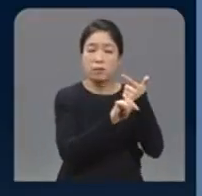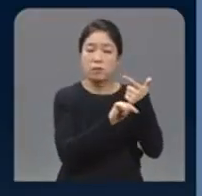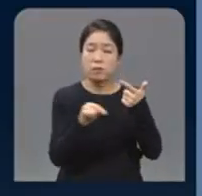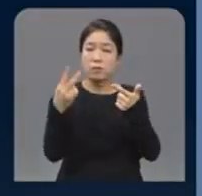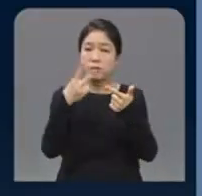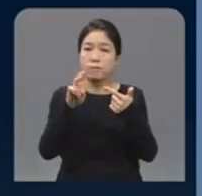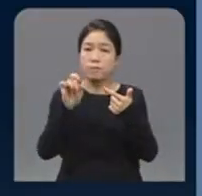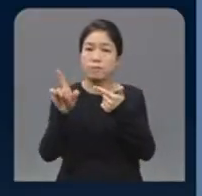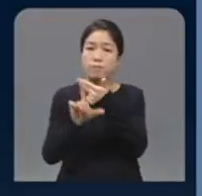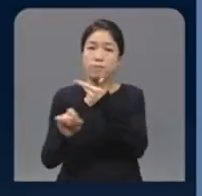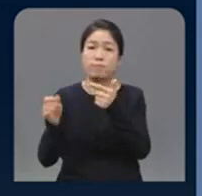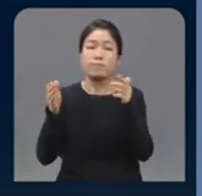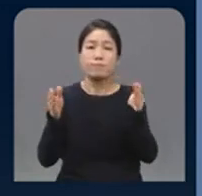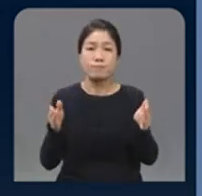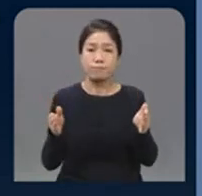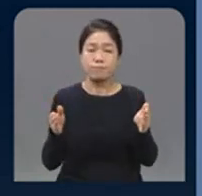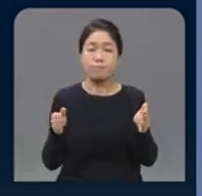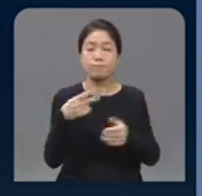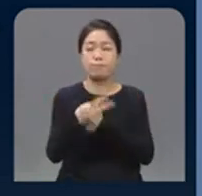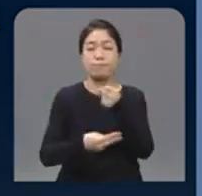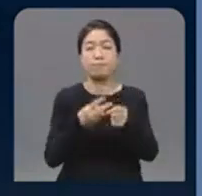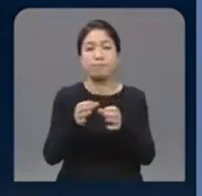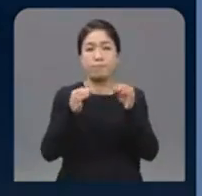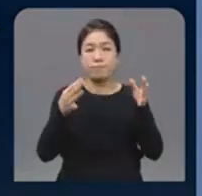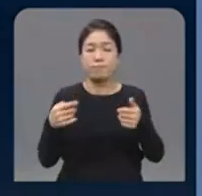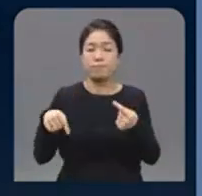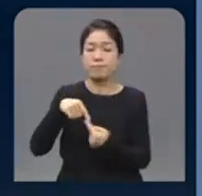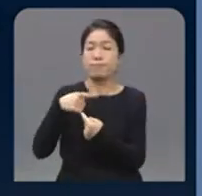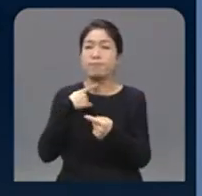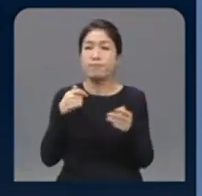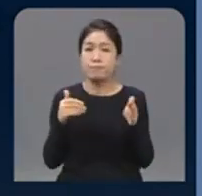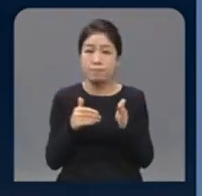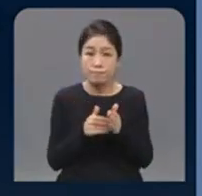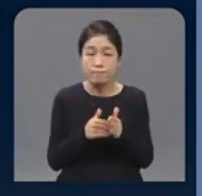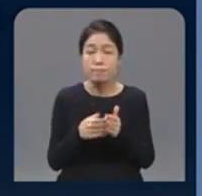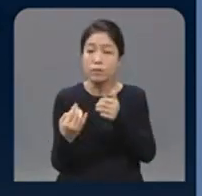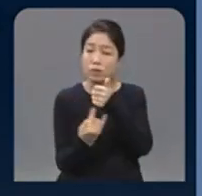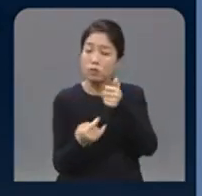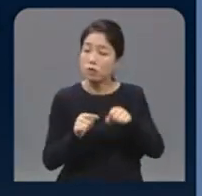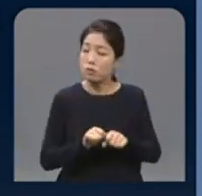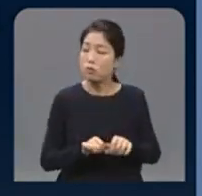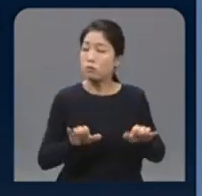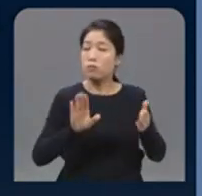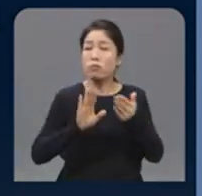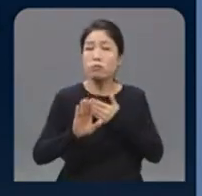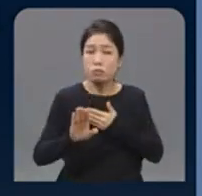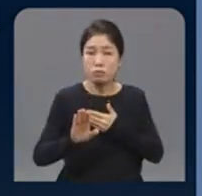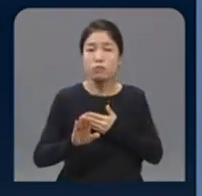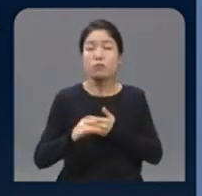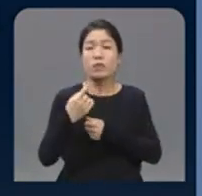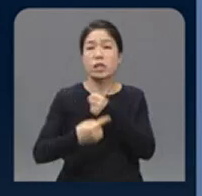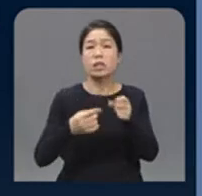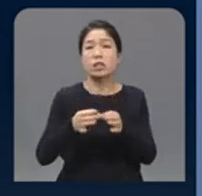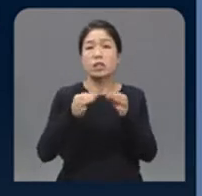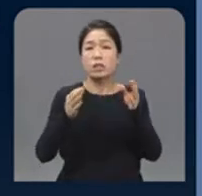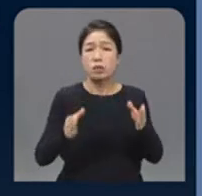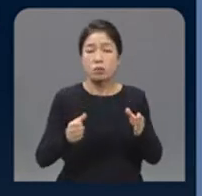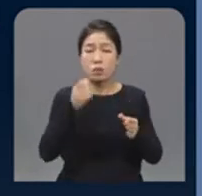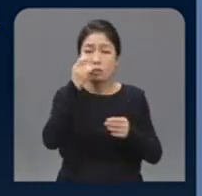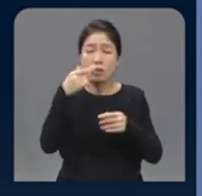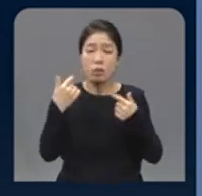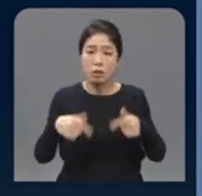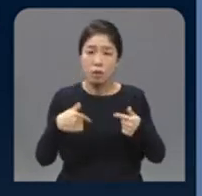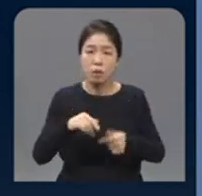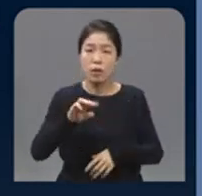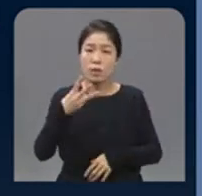6월부터 2021년 6월까지 2년 동안 운영됐는데 위원회가 해산한 뒤에도 1년여 동안 매달